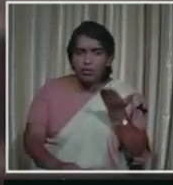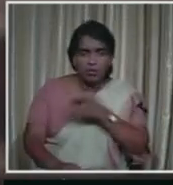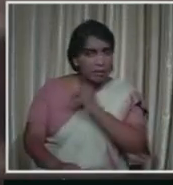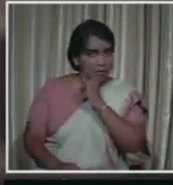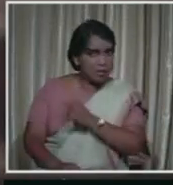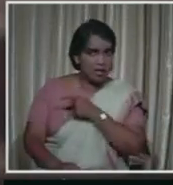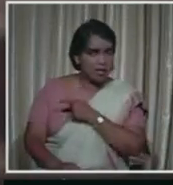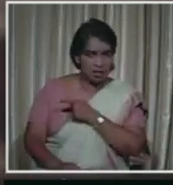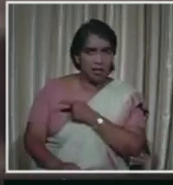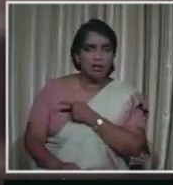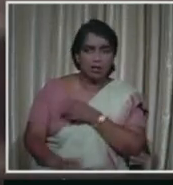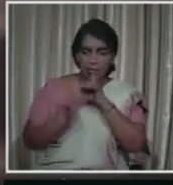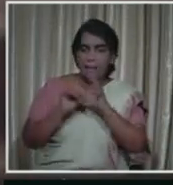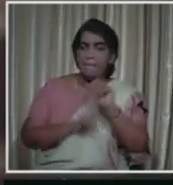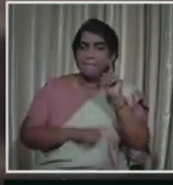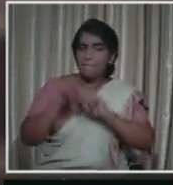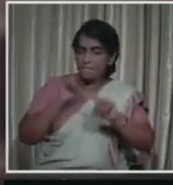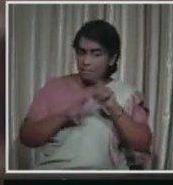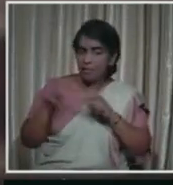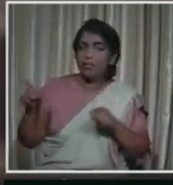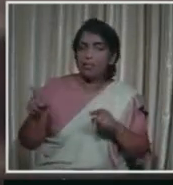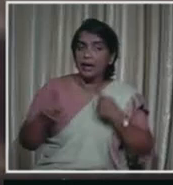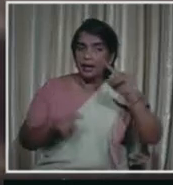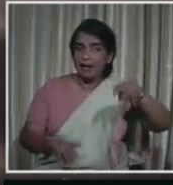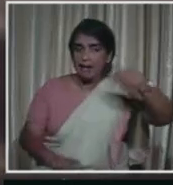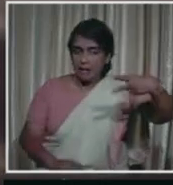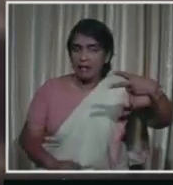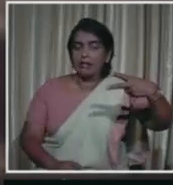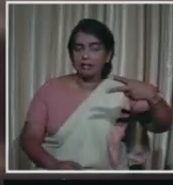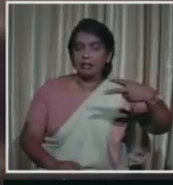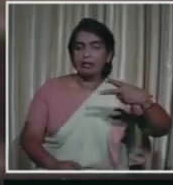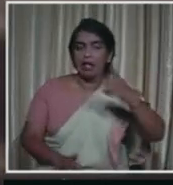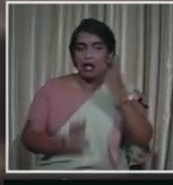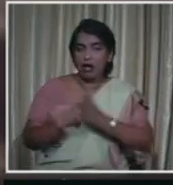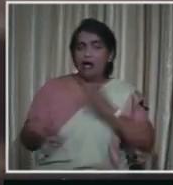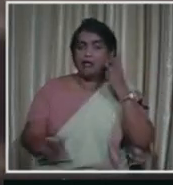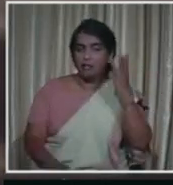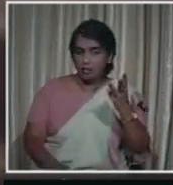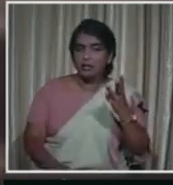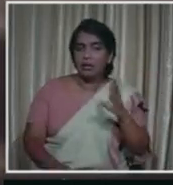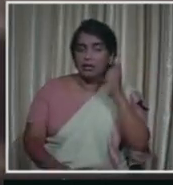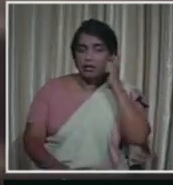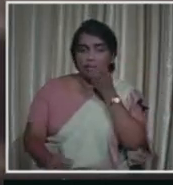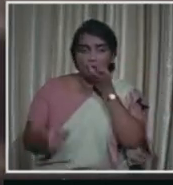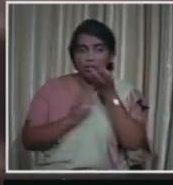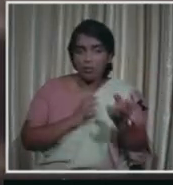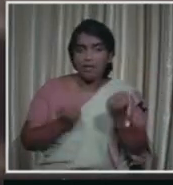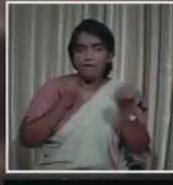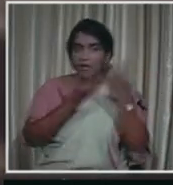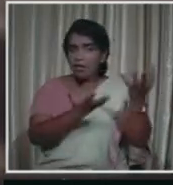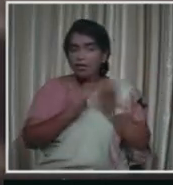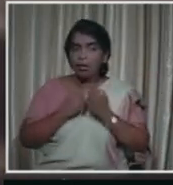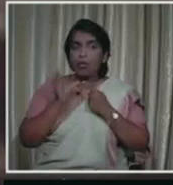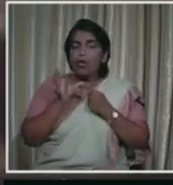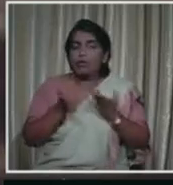oba tuma mokada e wage parliament ut api aniddata avurudu 3ක් gat wenna welawae saharange wahane oba tuma pawichchi kara ginata